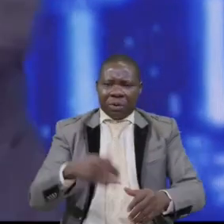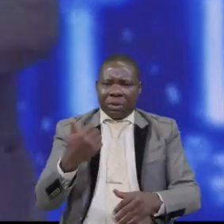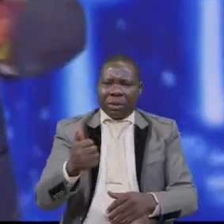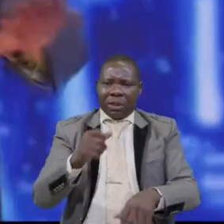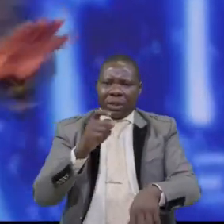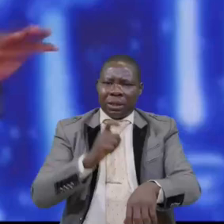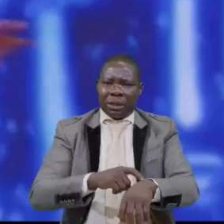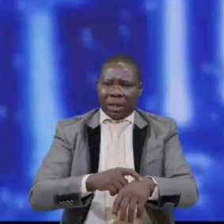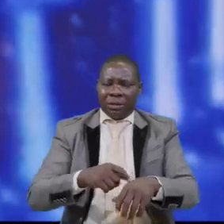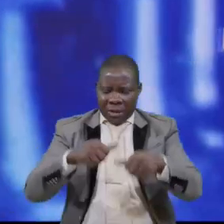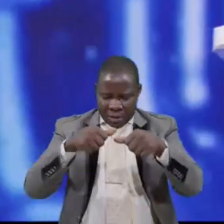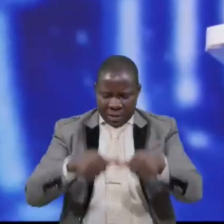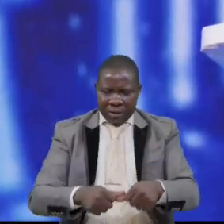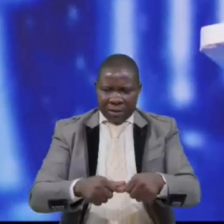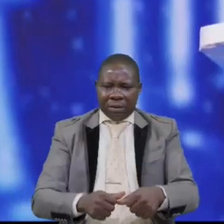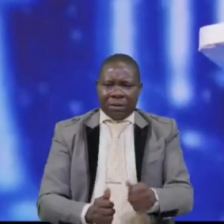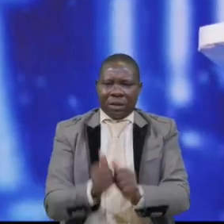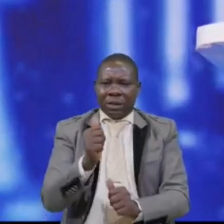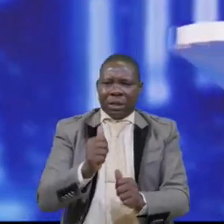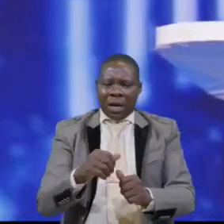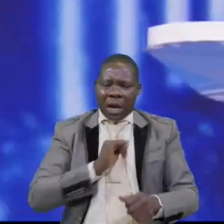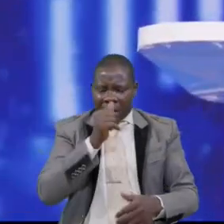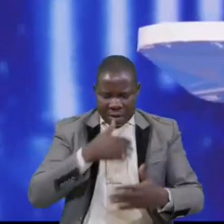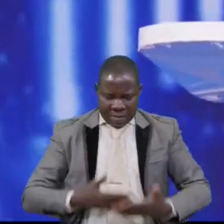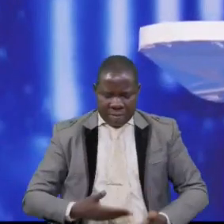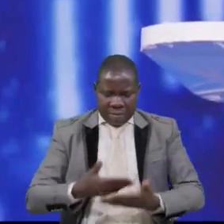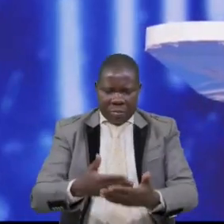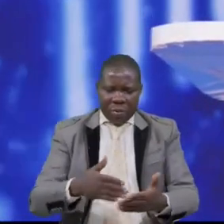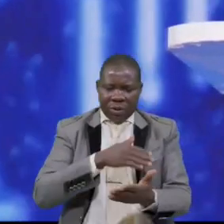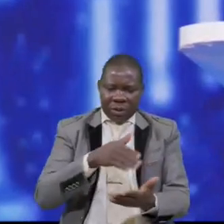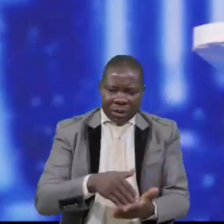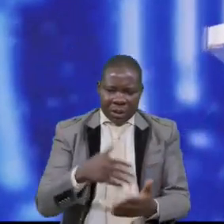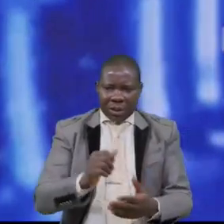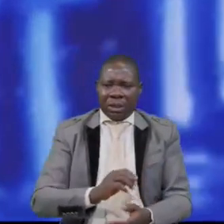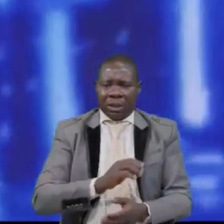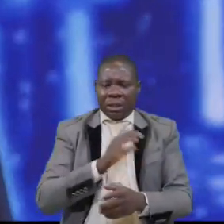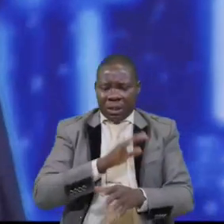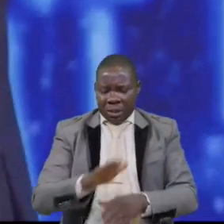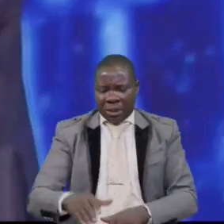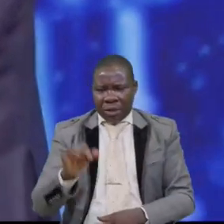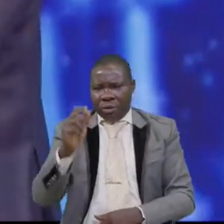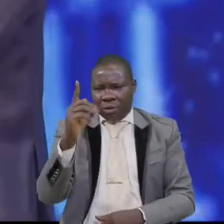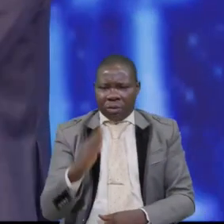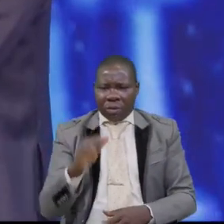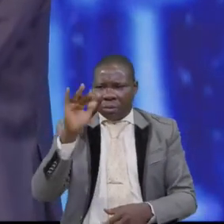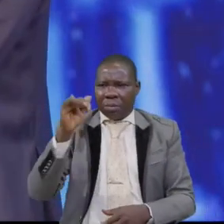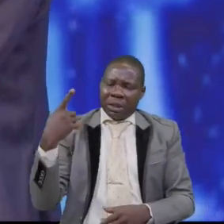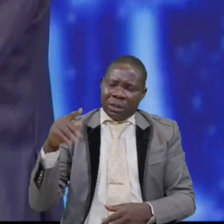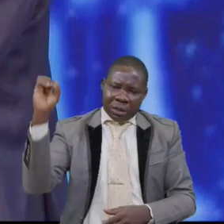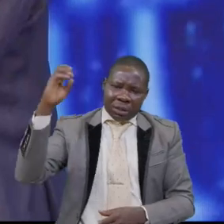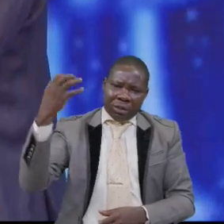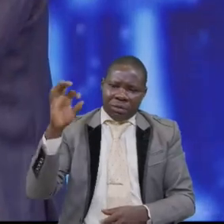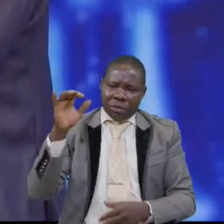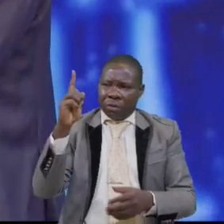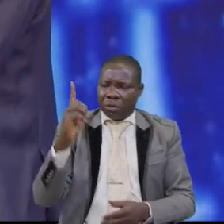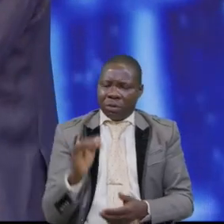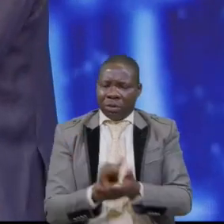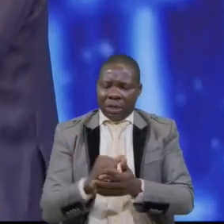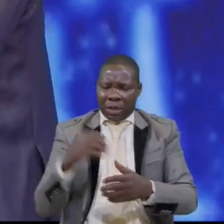plus fort, ferme? Je suis né de nouveau, je suis enfant de Dieu. Et par la grâce de Dieu, cette grâce de Dieu est venue dans ma vie et